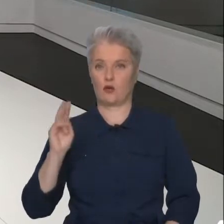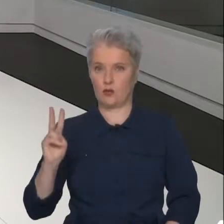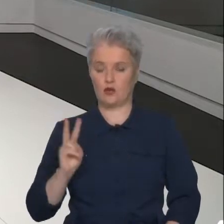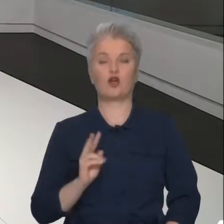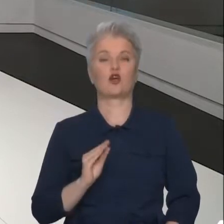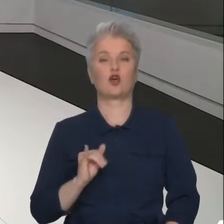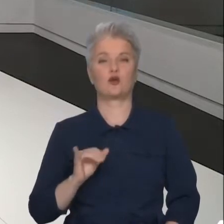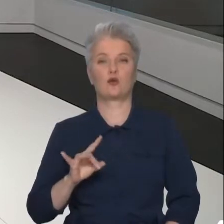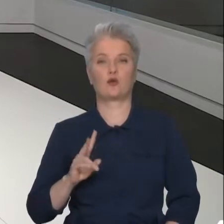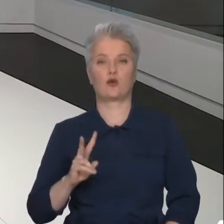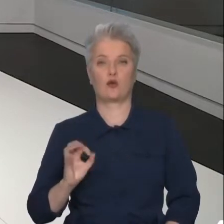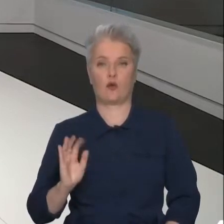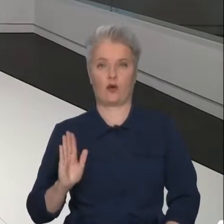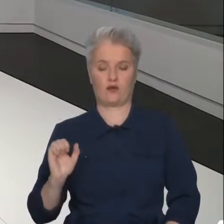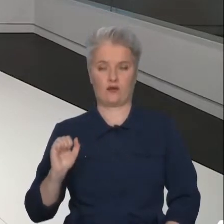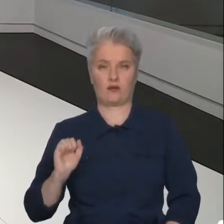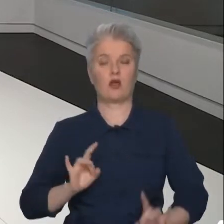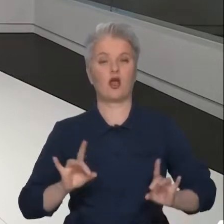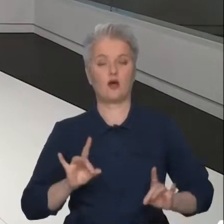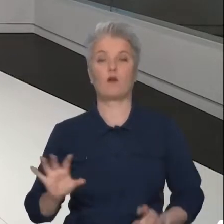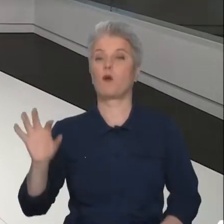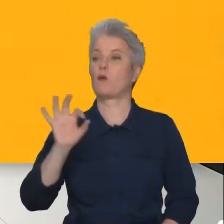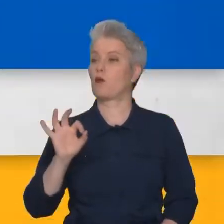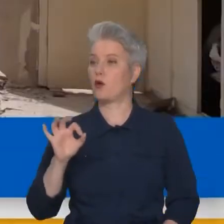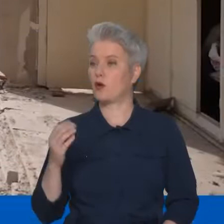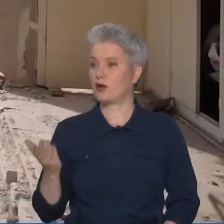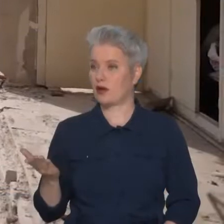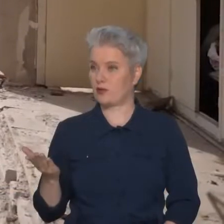Тетяна Журкова. Говорити будемо про таке.